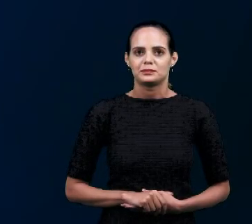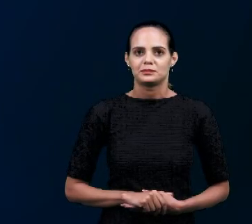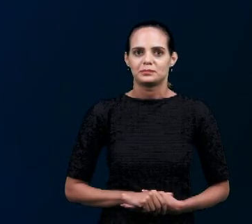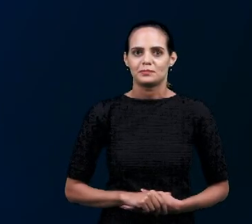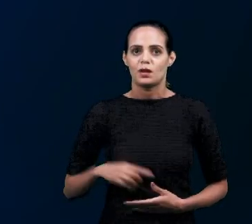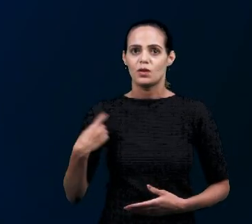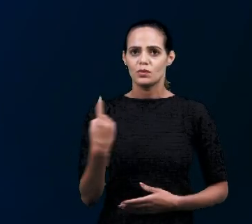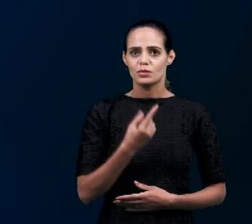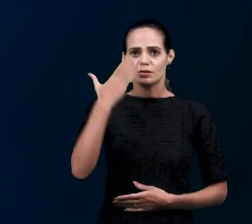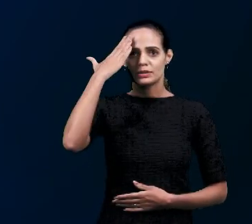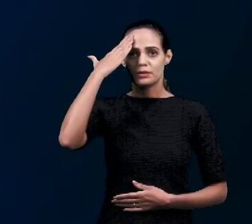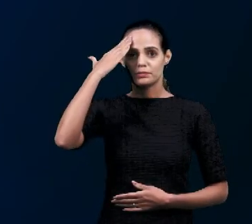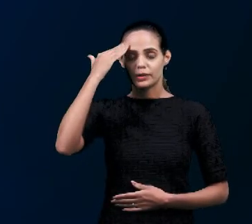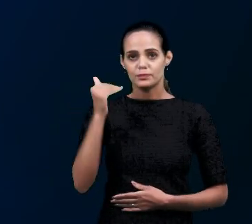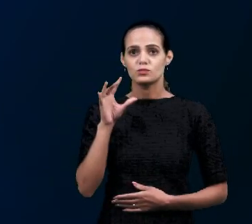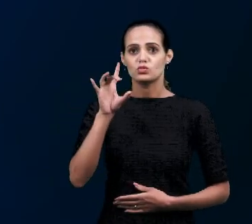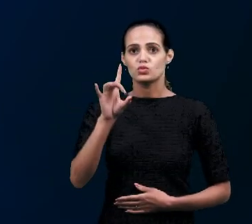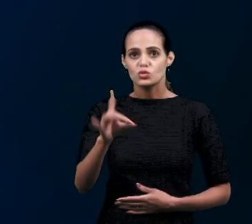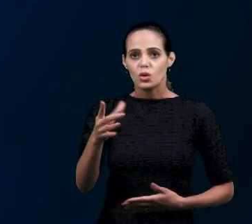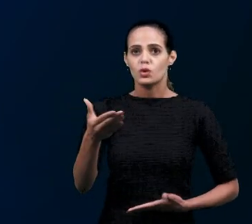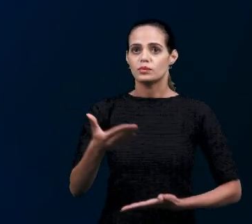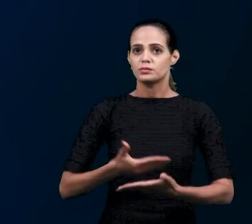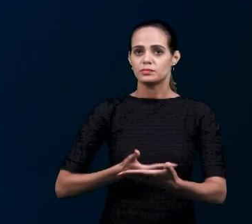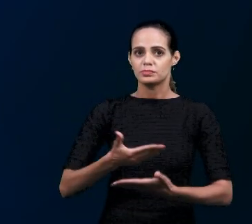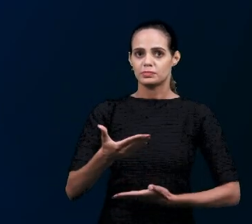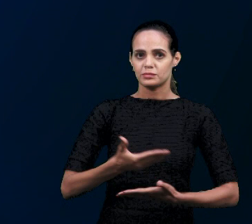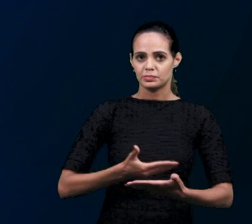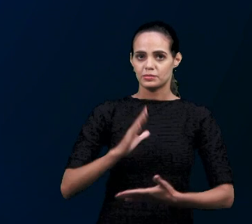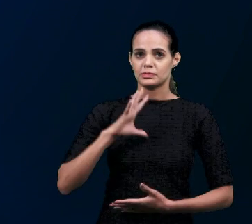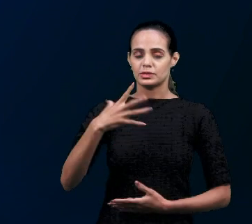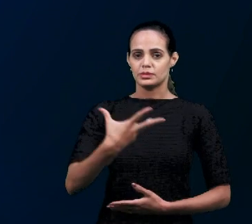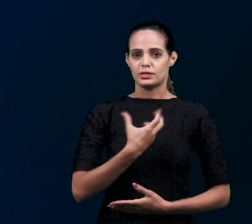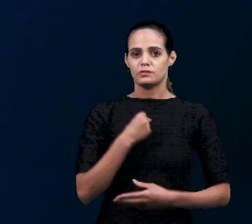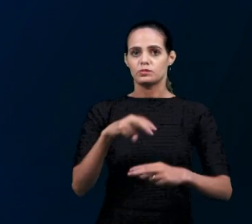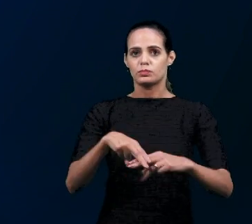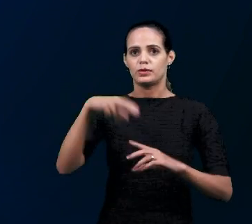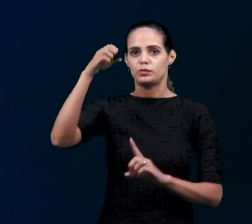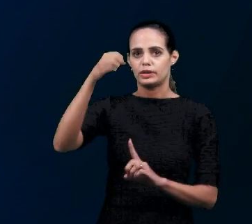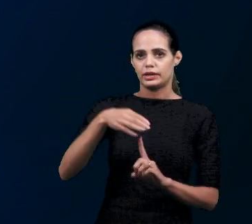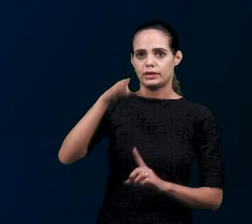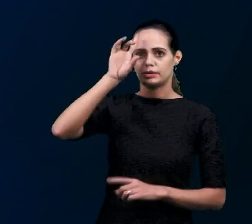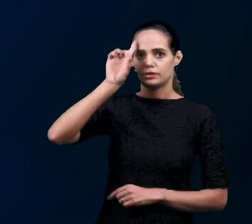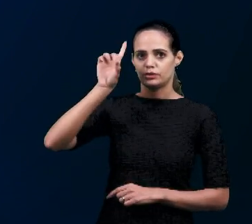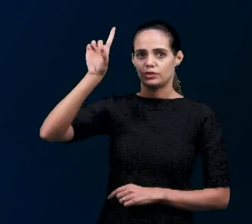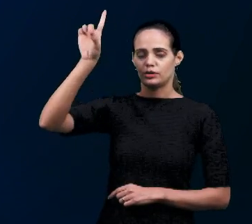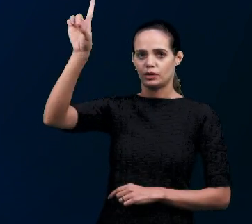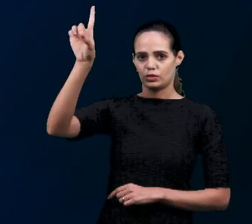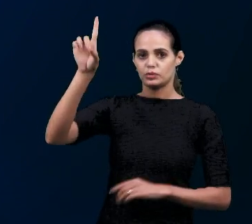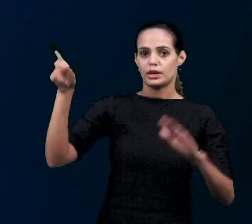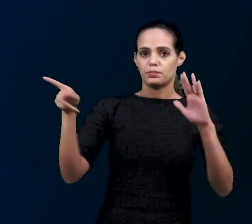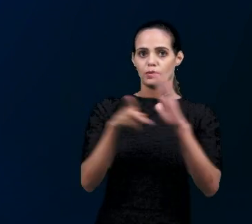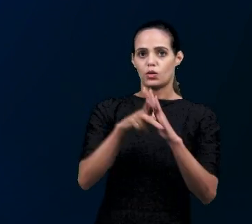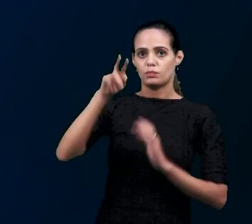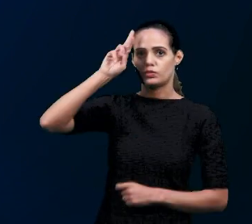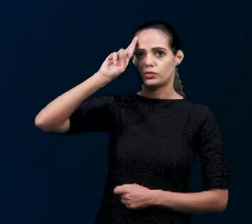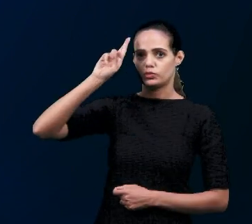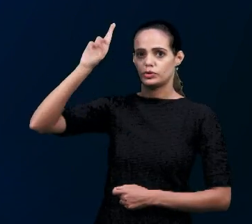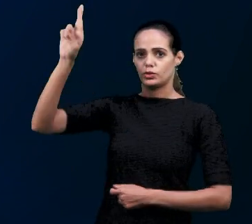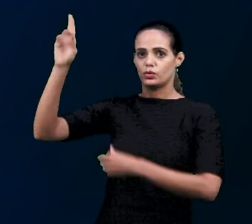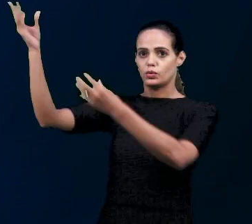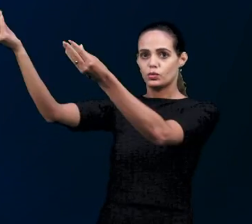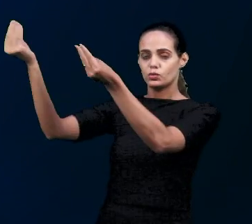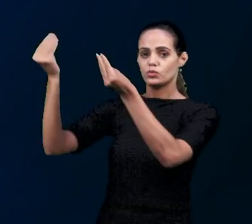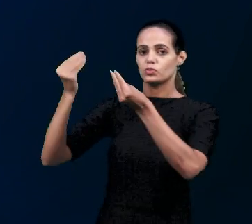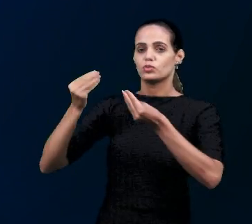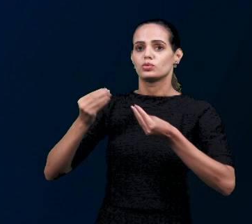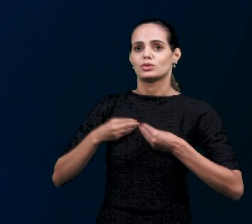Nous savons que nous serons sauvés seulement par le moyen de la grâce de Dieu. C'est un don que notre Seigneur Dieu nous a